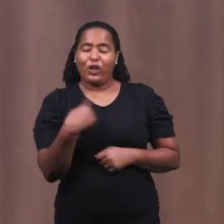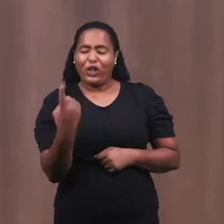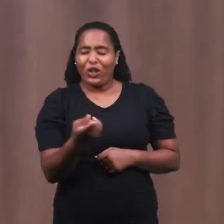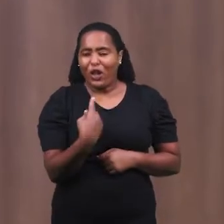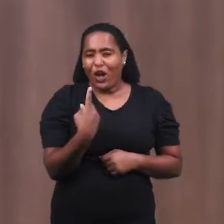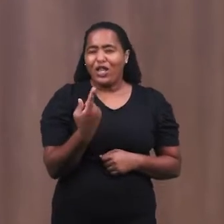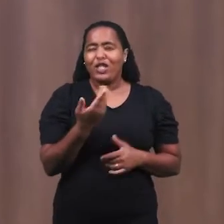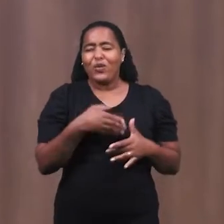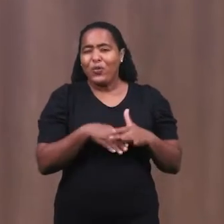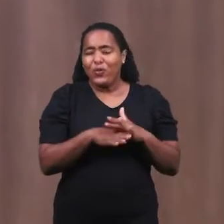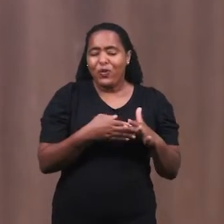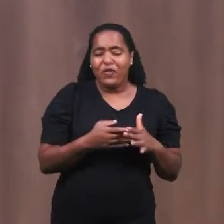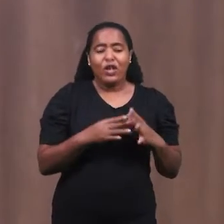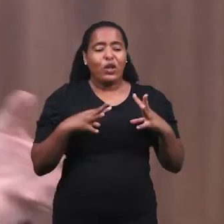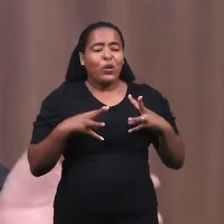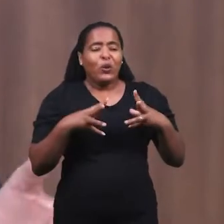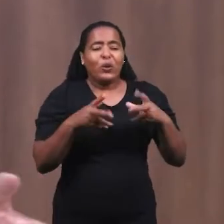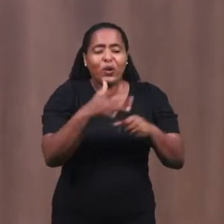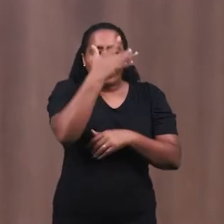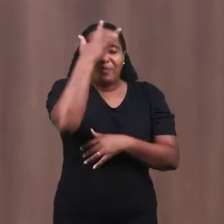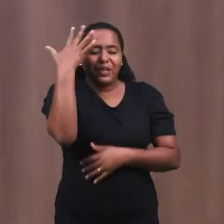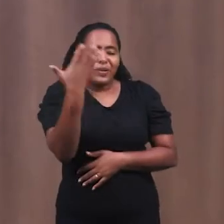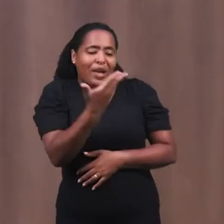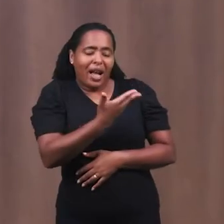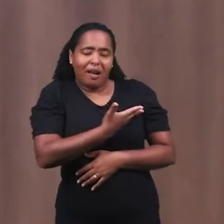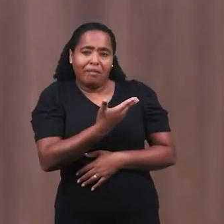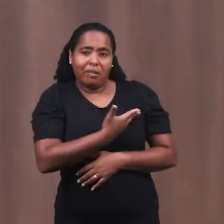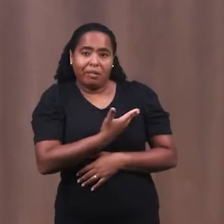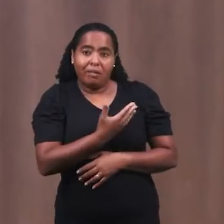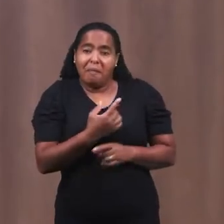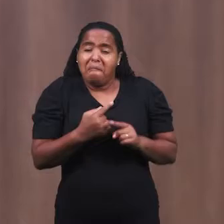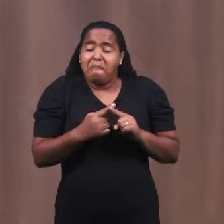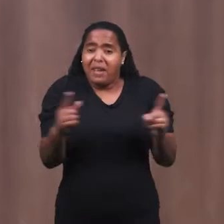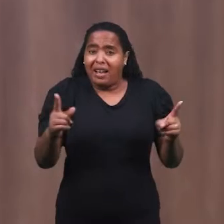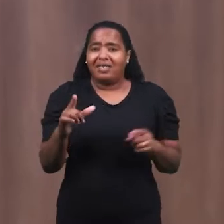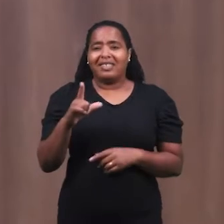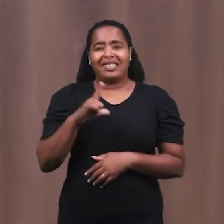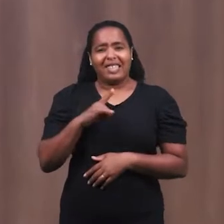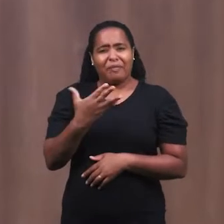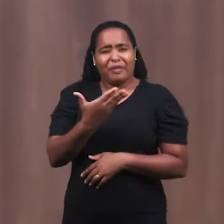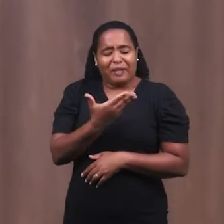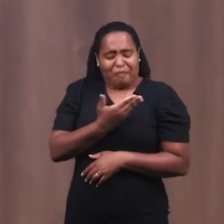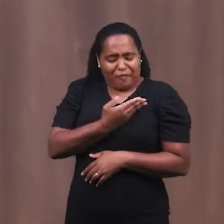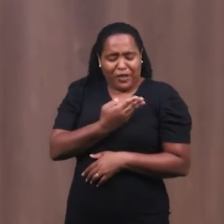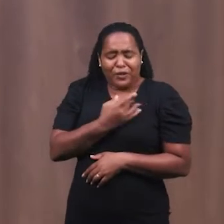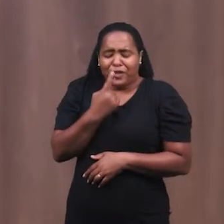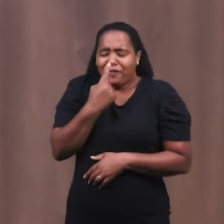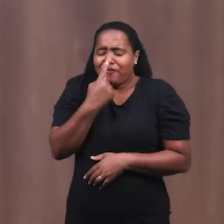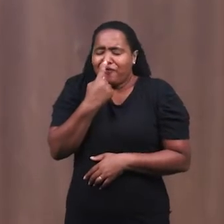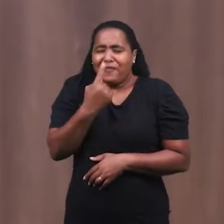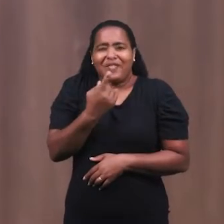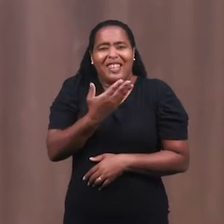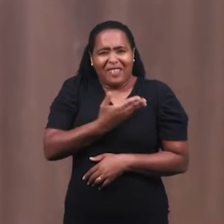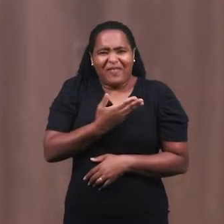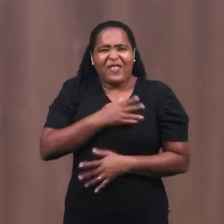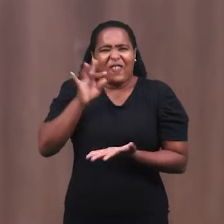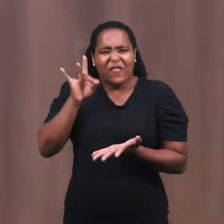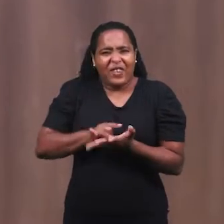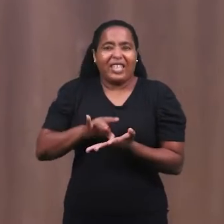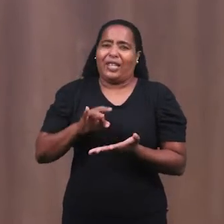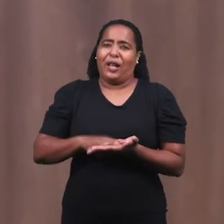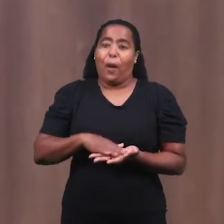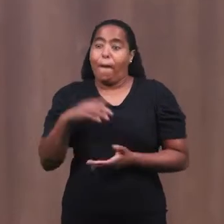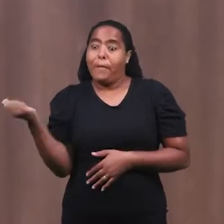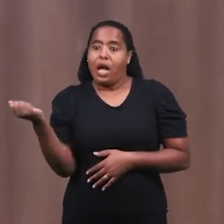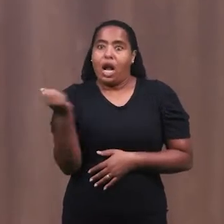Мы, латиноамериканцы, мы всех знакомых зовем друзьями, да, но есть друзья, которые ближе